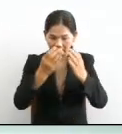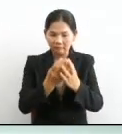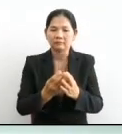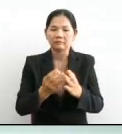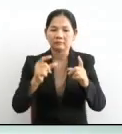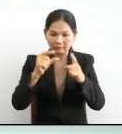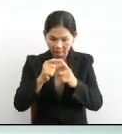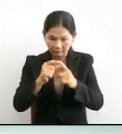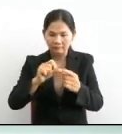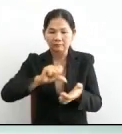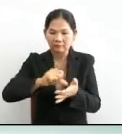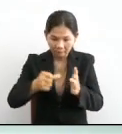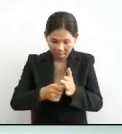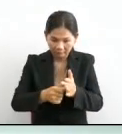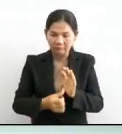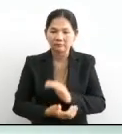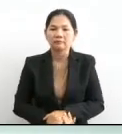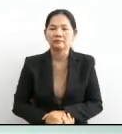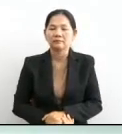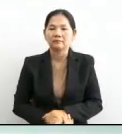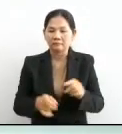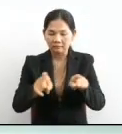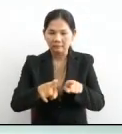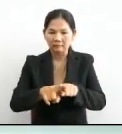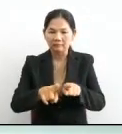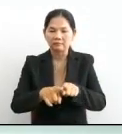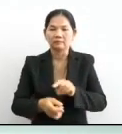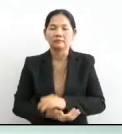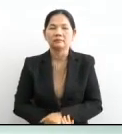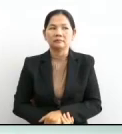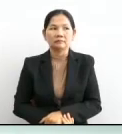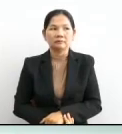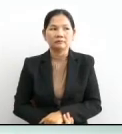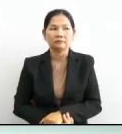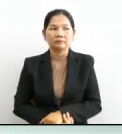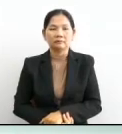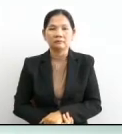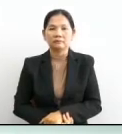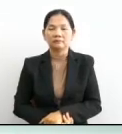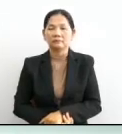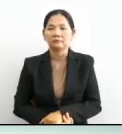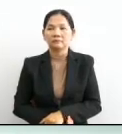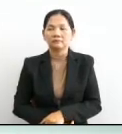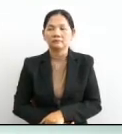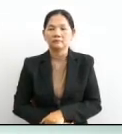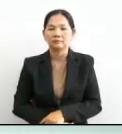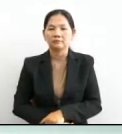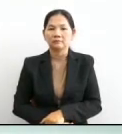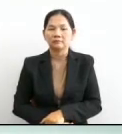chà nấy là bao vía chà đội cái này là con chà